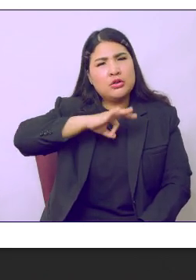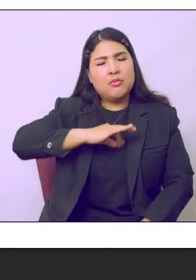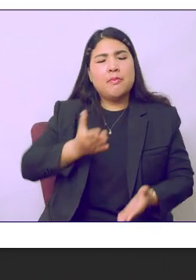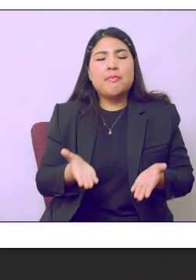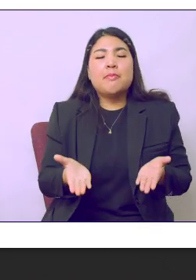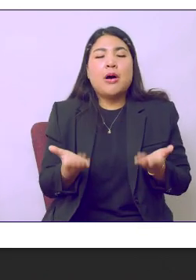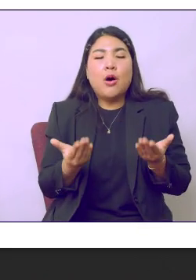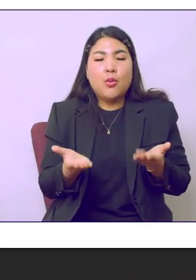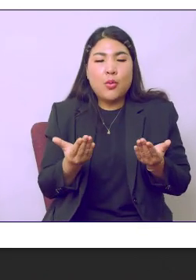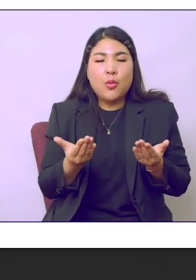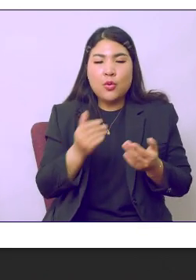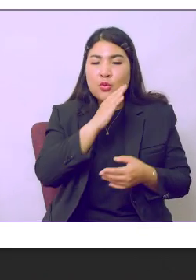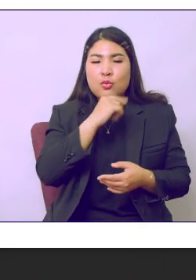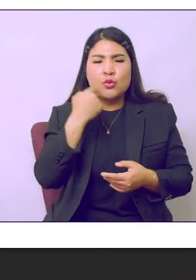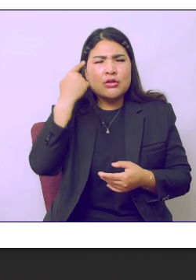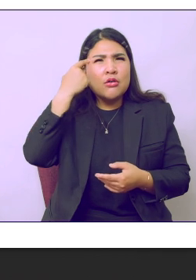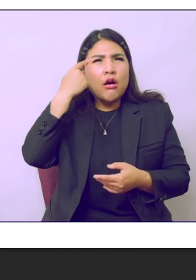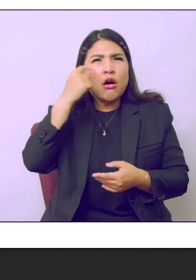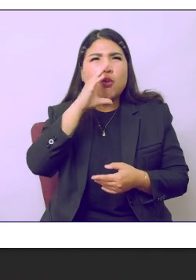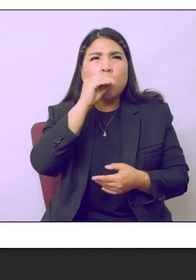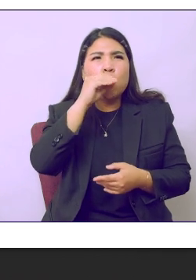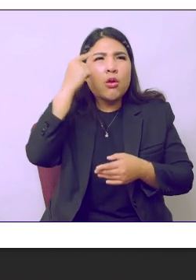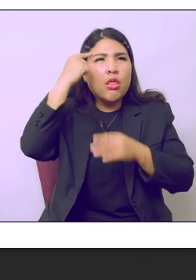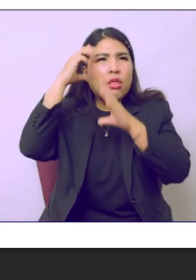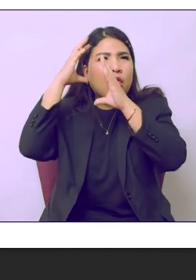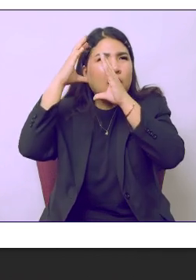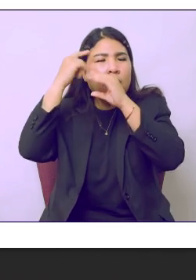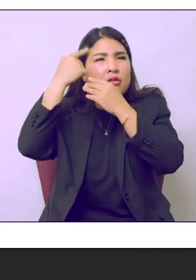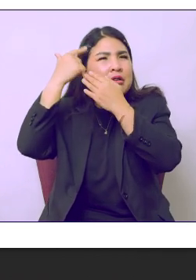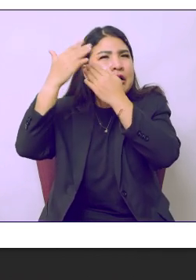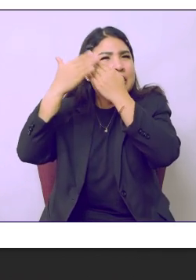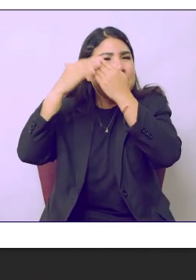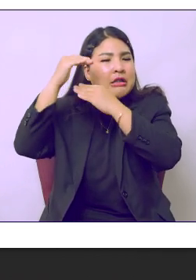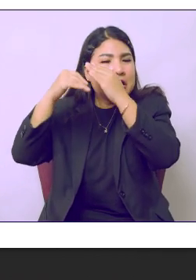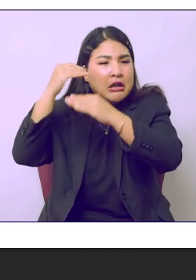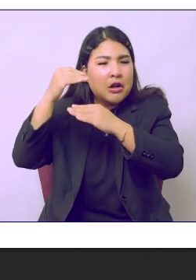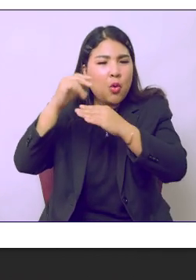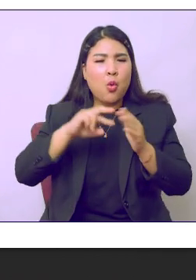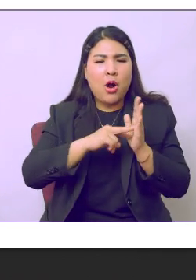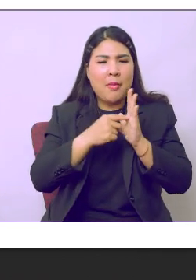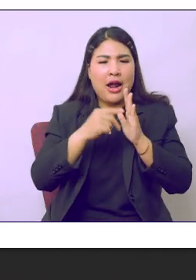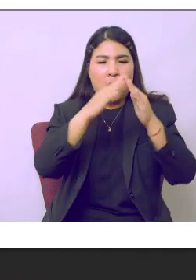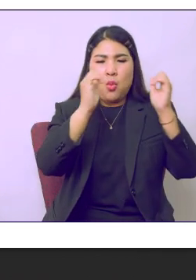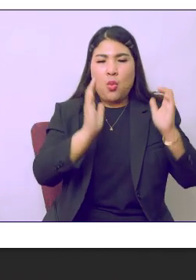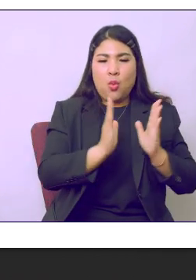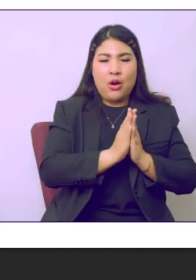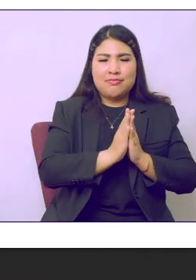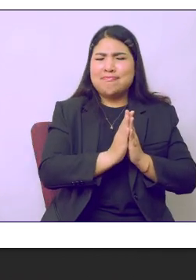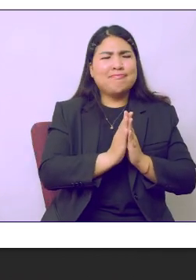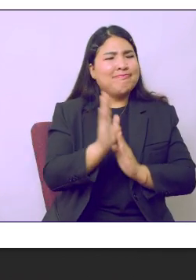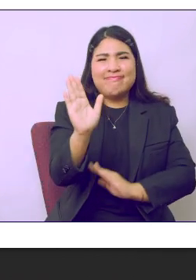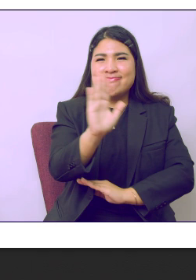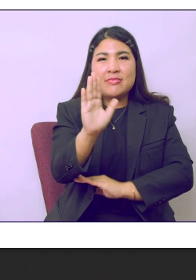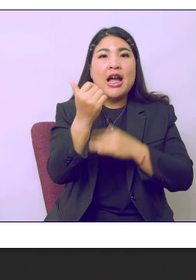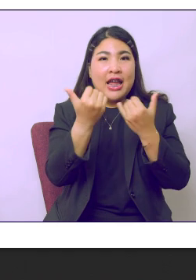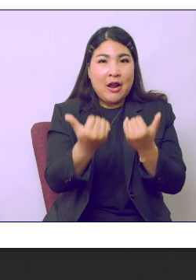ลงนะครับเจริญสติพอพูดกับพวกเราจะรู้สึกว่าเราต้องไปวัดไม่ใช่นะครับเจริญสติแปลว่าเราอยู่ณปัจจุบันเนี่ยโดยที่ไม่